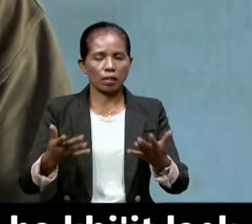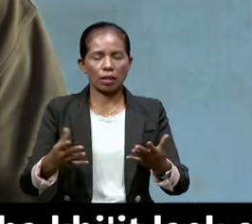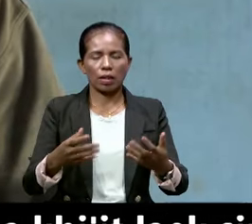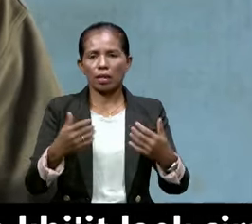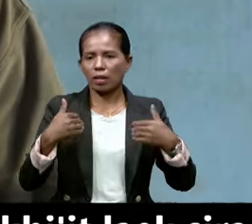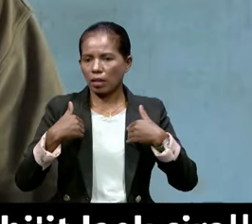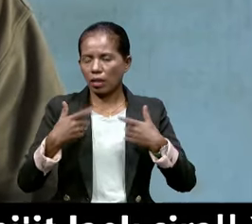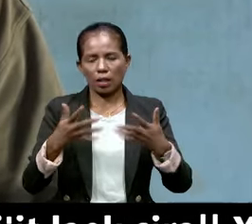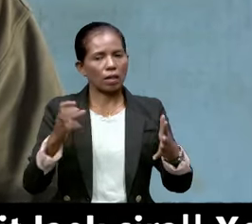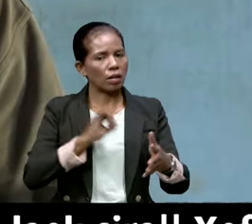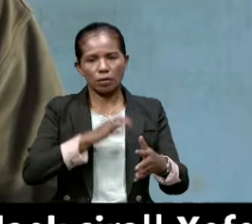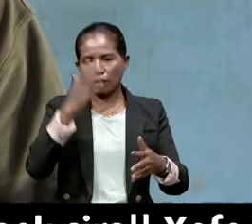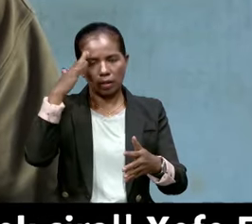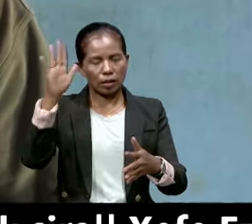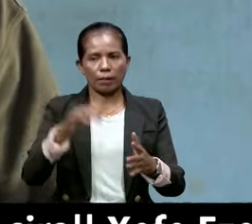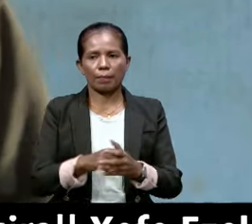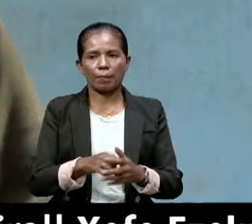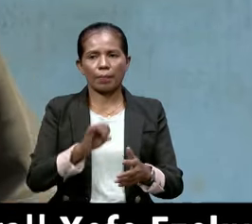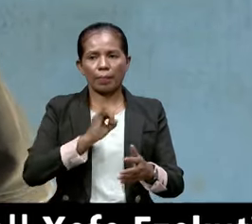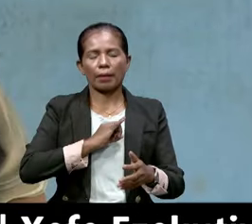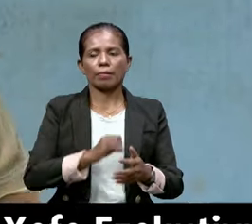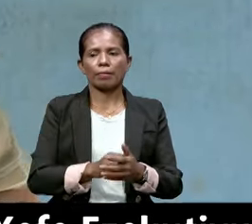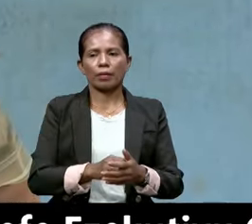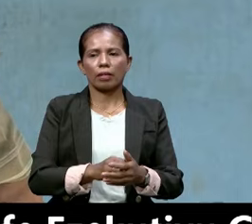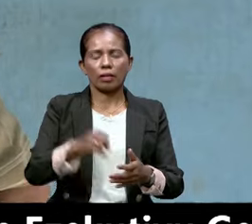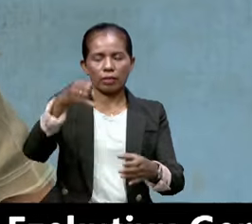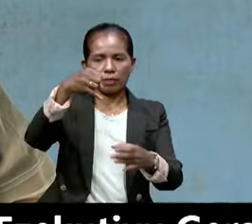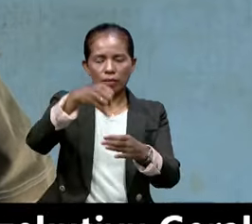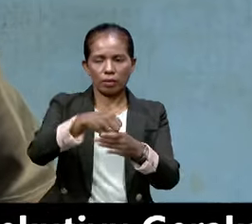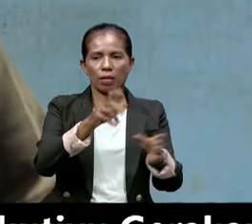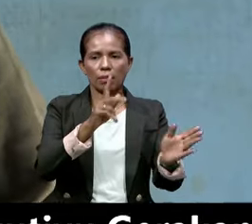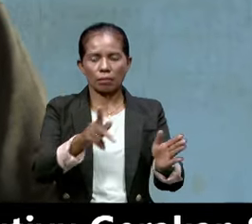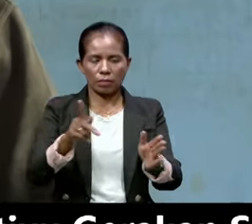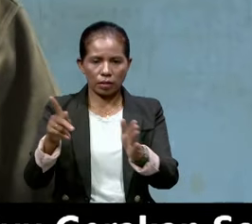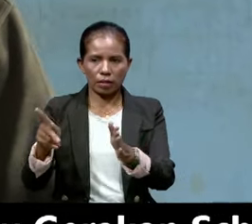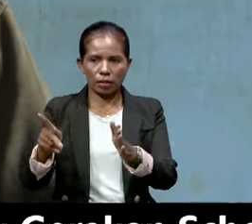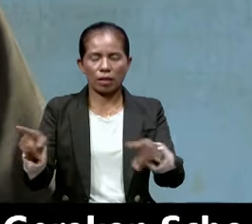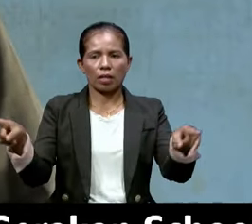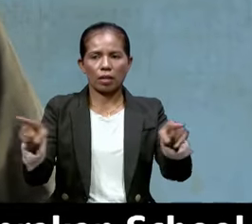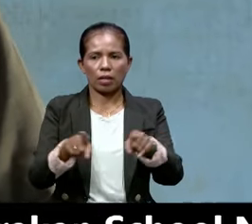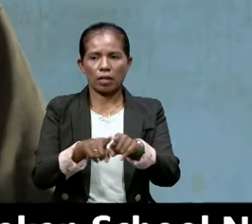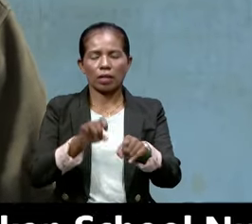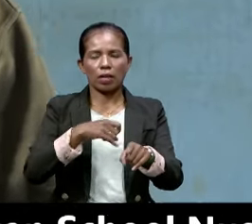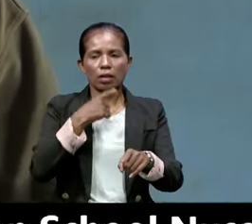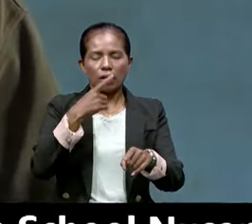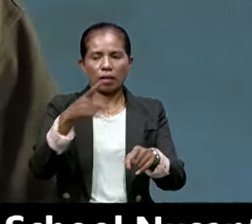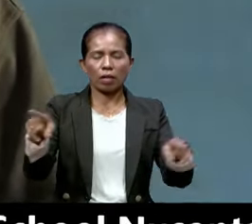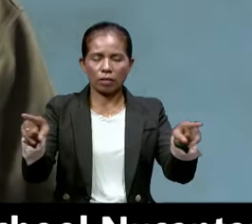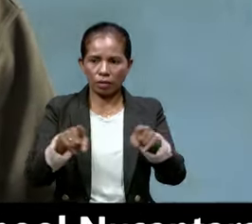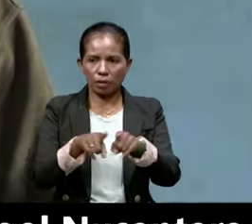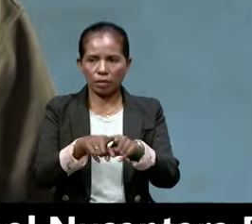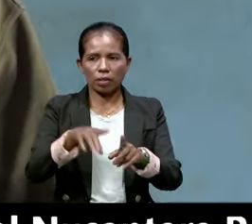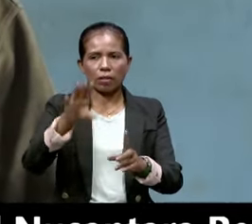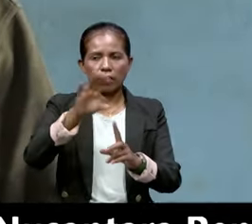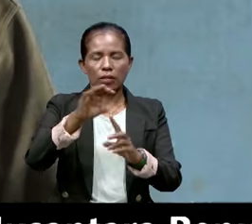iya hal aten. Hal ni mak involvement apa planu. Nudar, oh yang wotete dia nudar